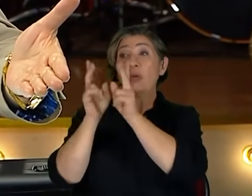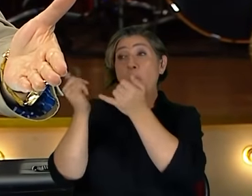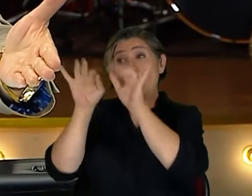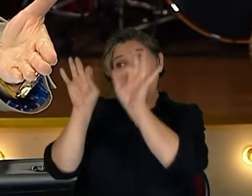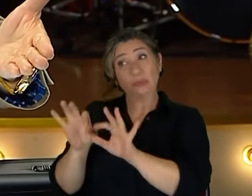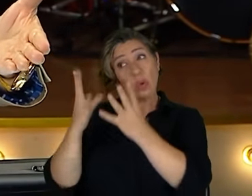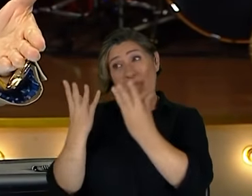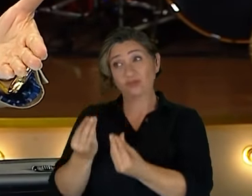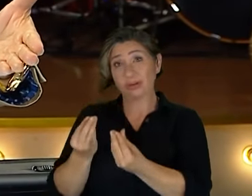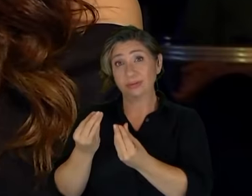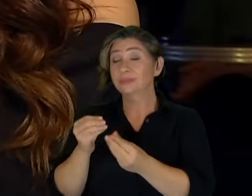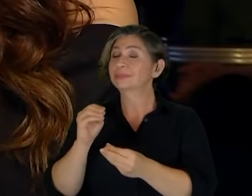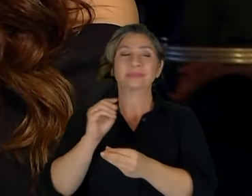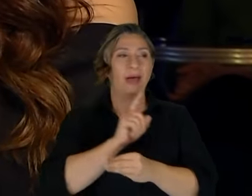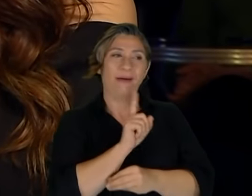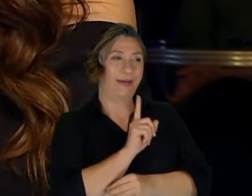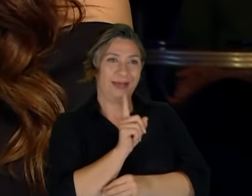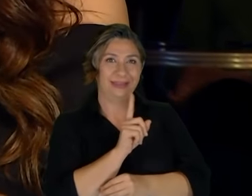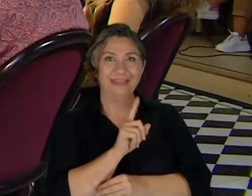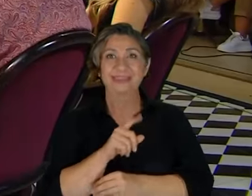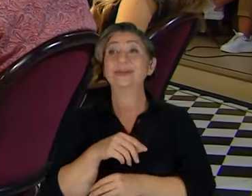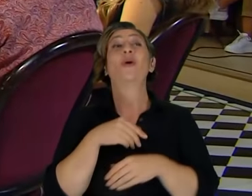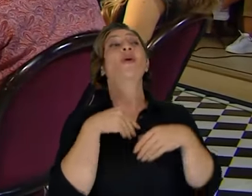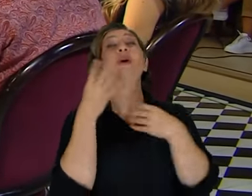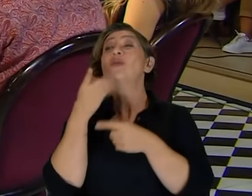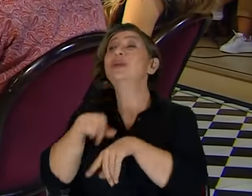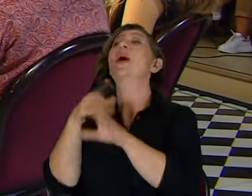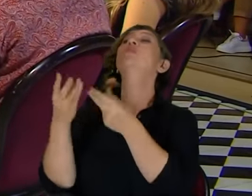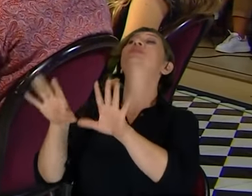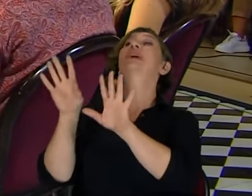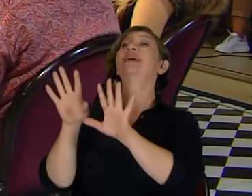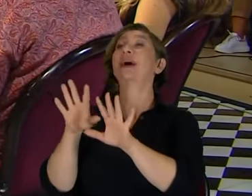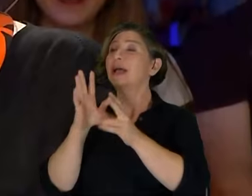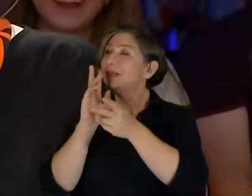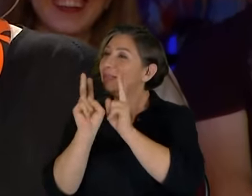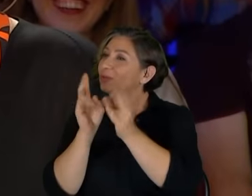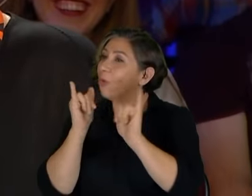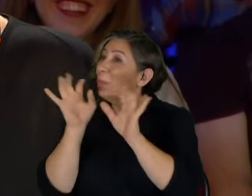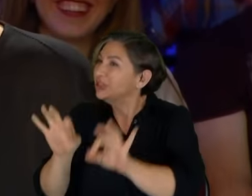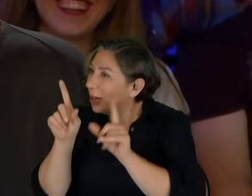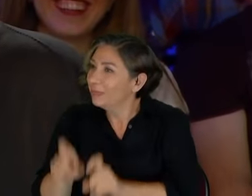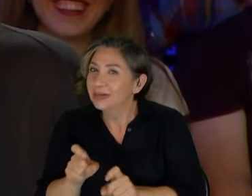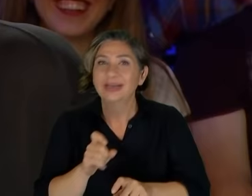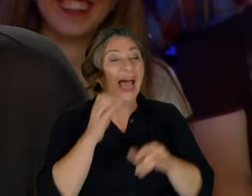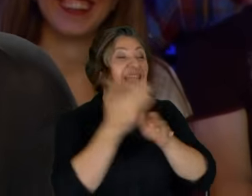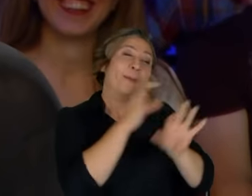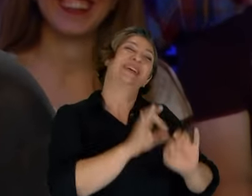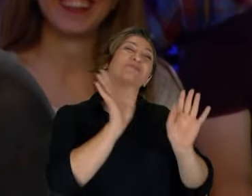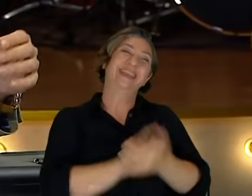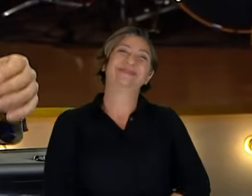başlamış olacak. Değil hayır. Mi? O zaman da mı olmayacak? Oyun başlayacak mı? Aslında başlamayacak.